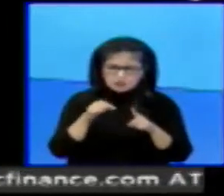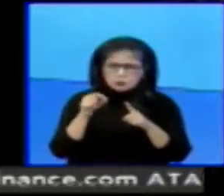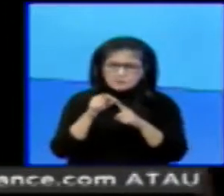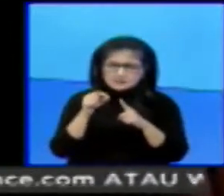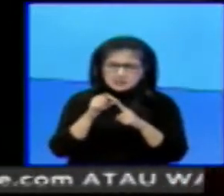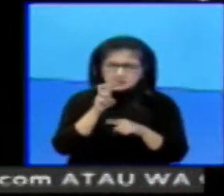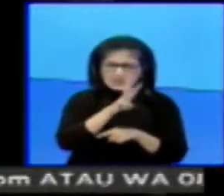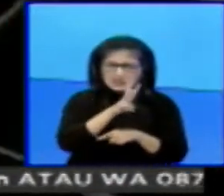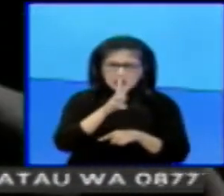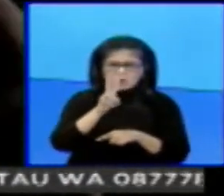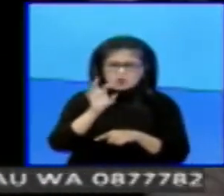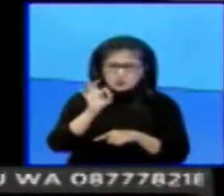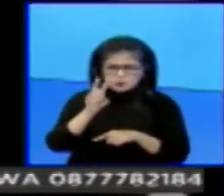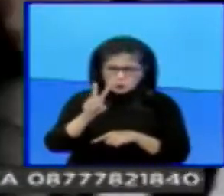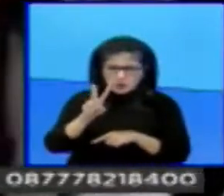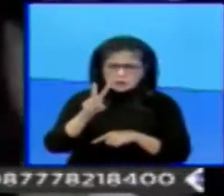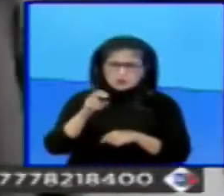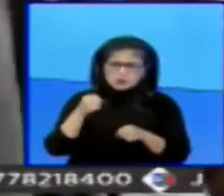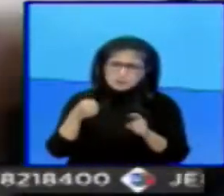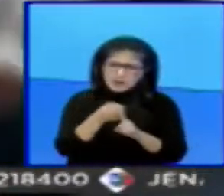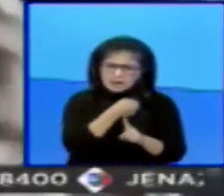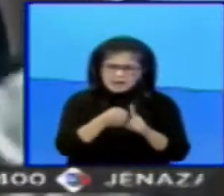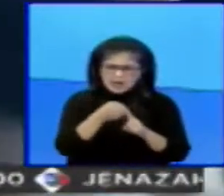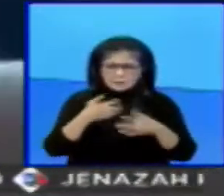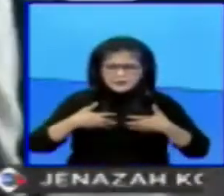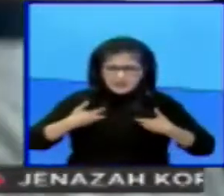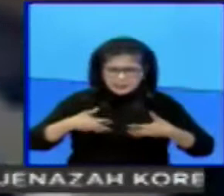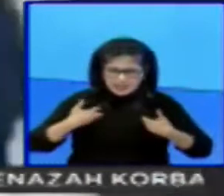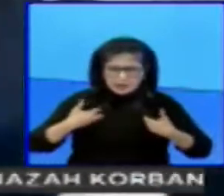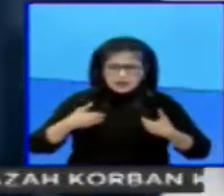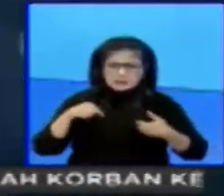KUHP, pelaku penganiayaan hewan terancam pidana 9